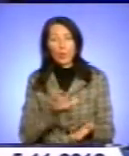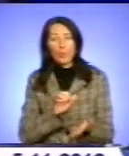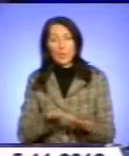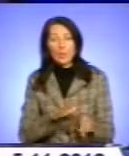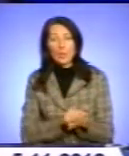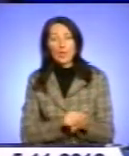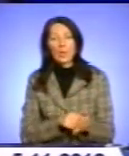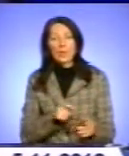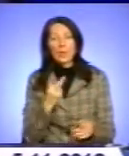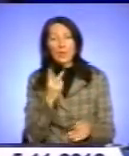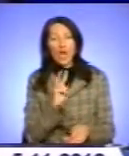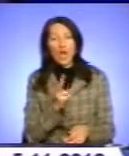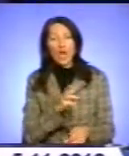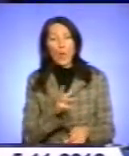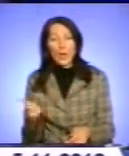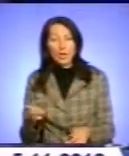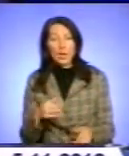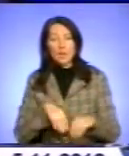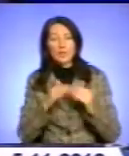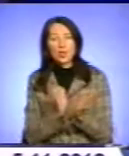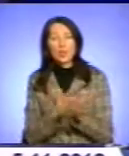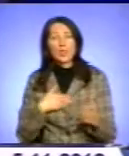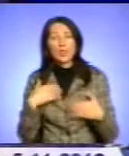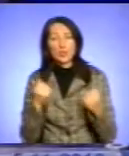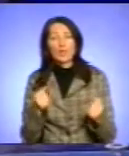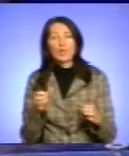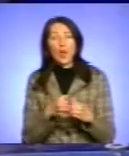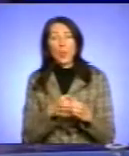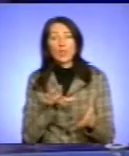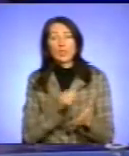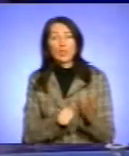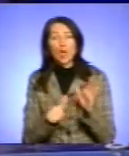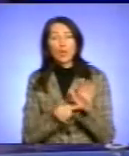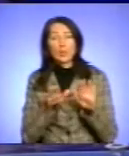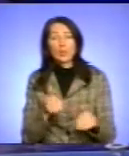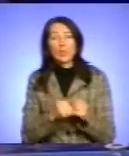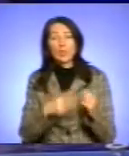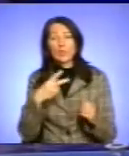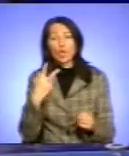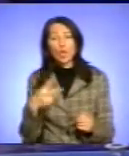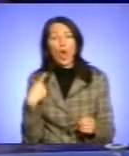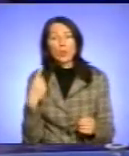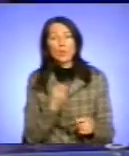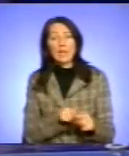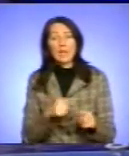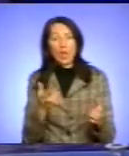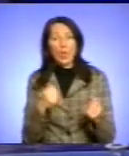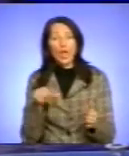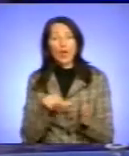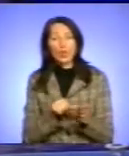кілометрів. А загалом наша спортивна команда зайняла 6-те місце серед 23 областей, які брали